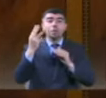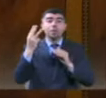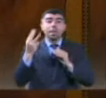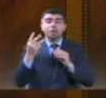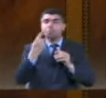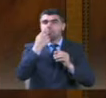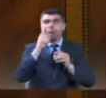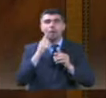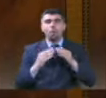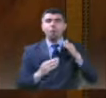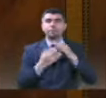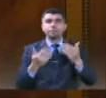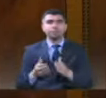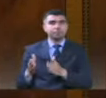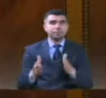لم يستجب.